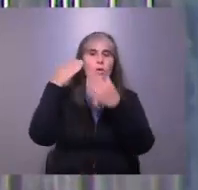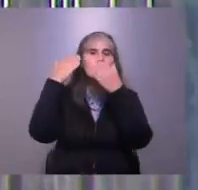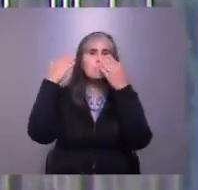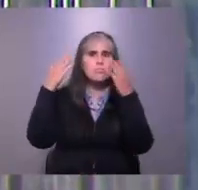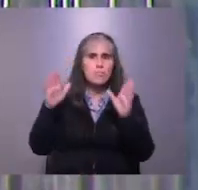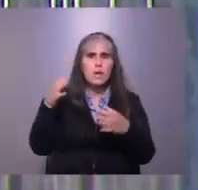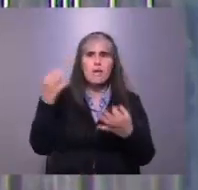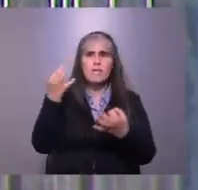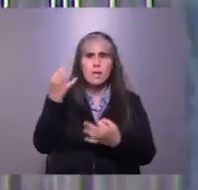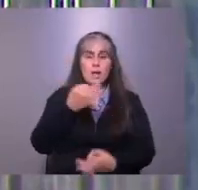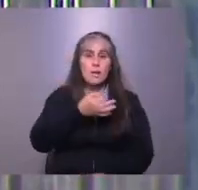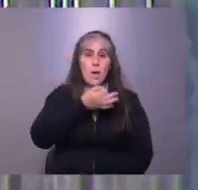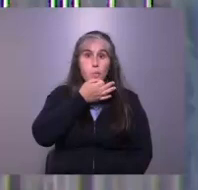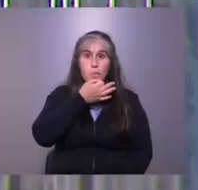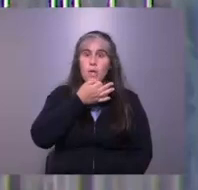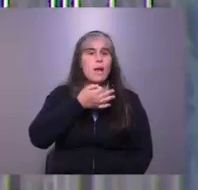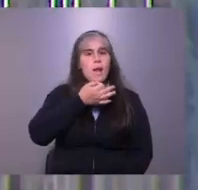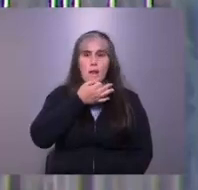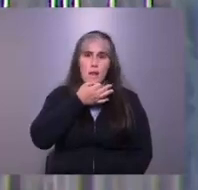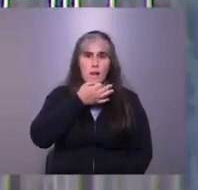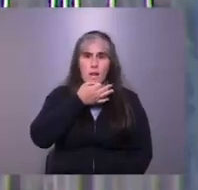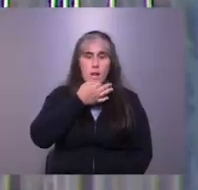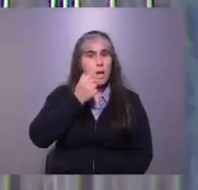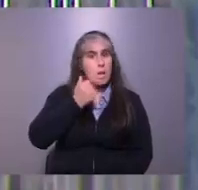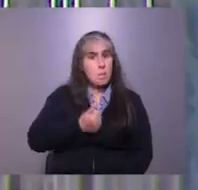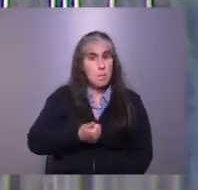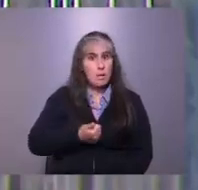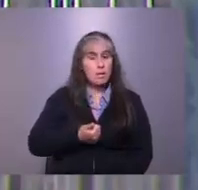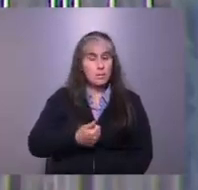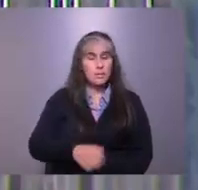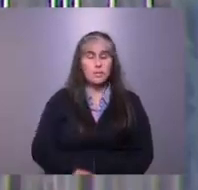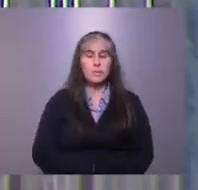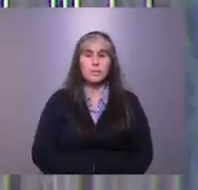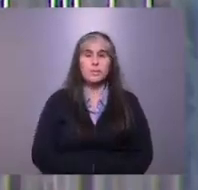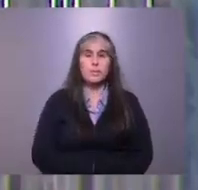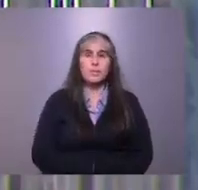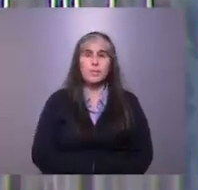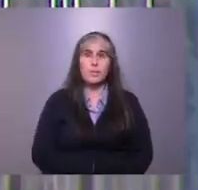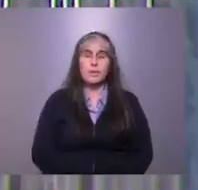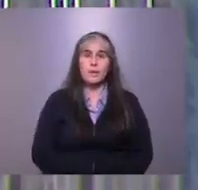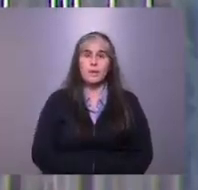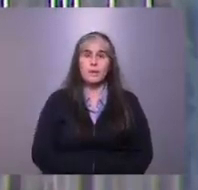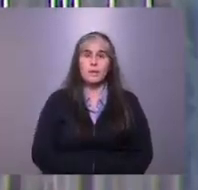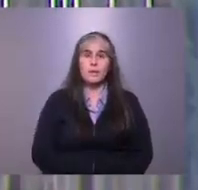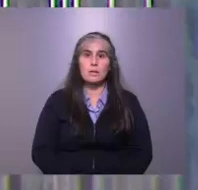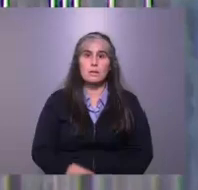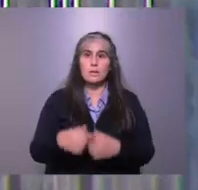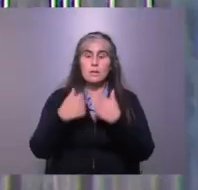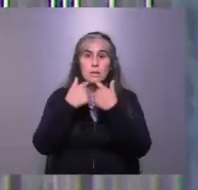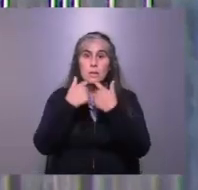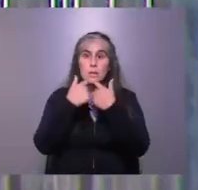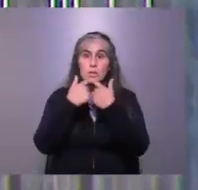parlait correctement. Extrêmement frappé, il disait: il a bien fait toutes